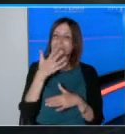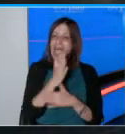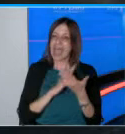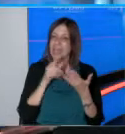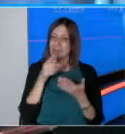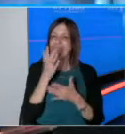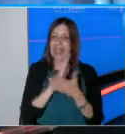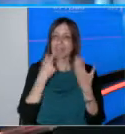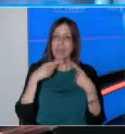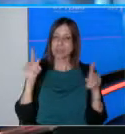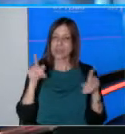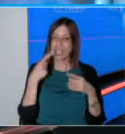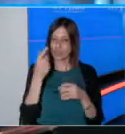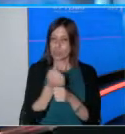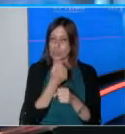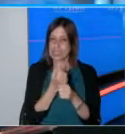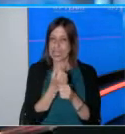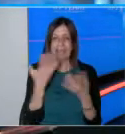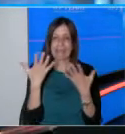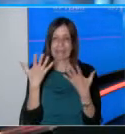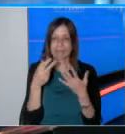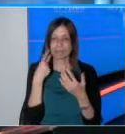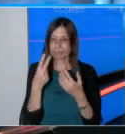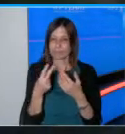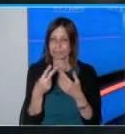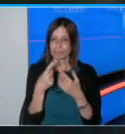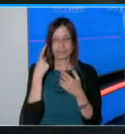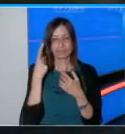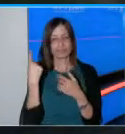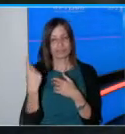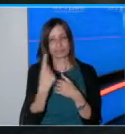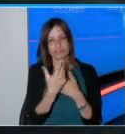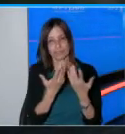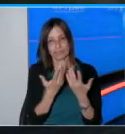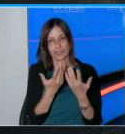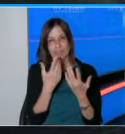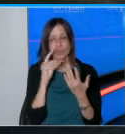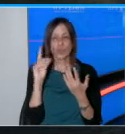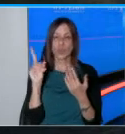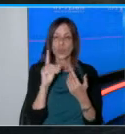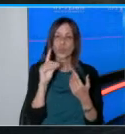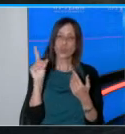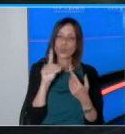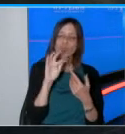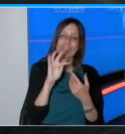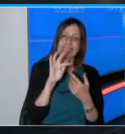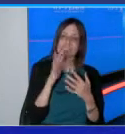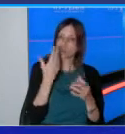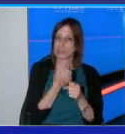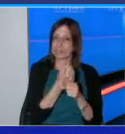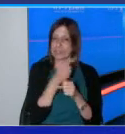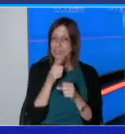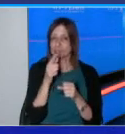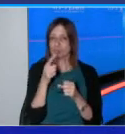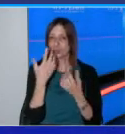שאני עושה. כן, כן. ואיך זה בא לידי ביטוי? כי את יודעת, כל אחד, דודו טסה אומר שהוא עושה את זה. נכון, שמה הוא עושה בעצם?